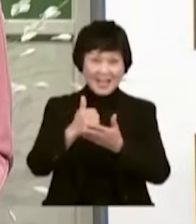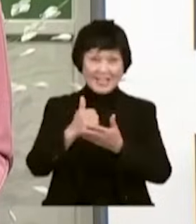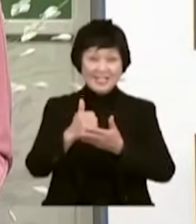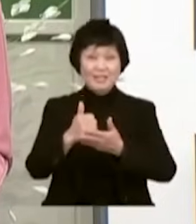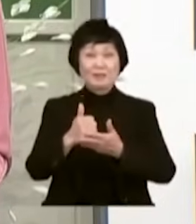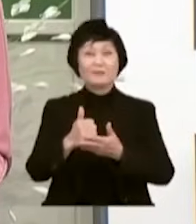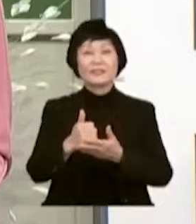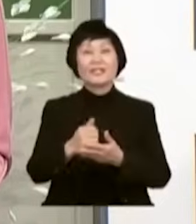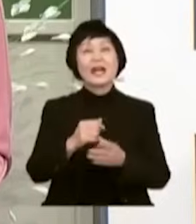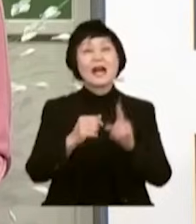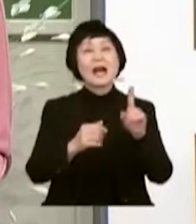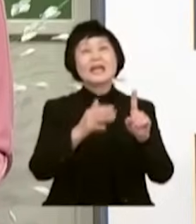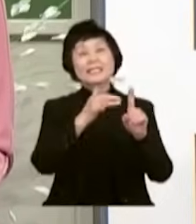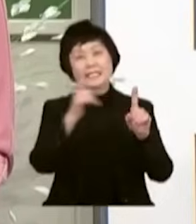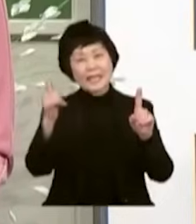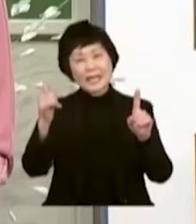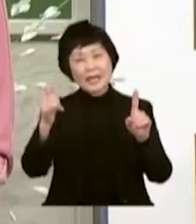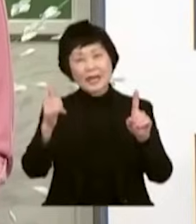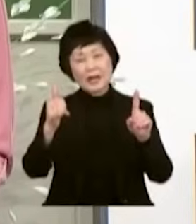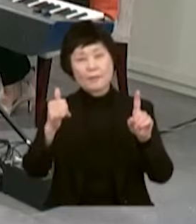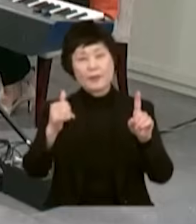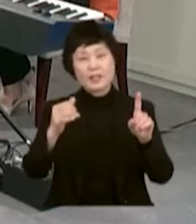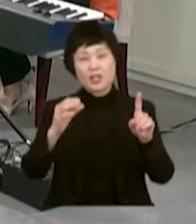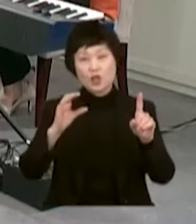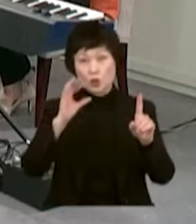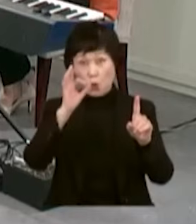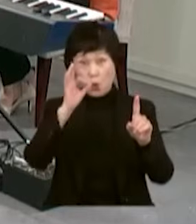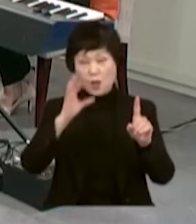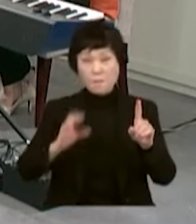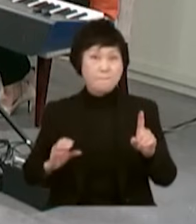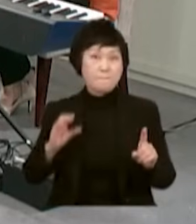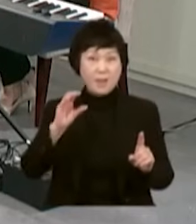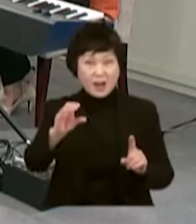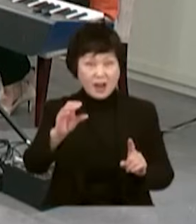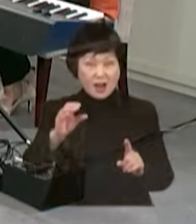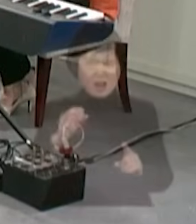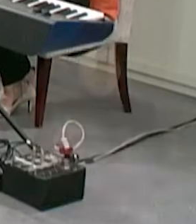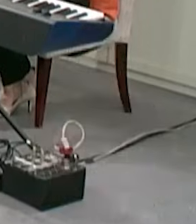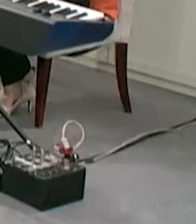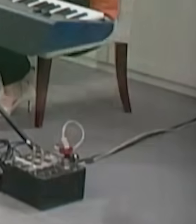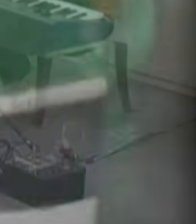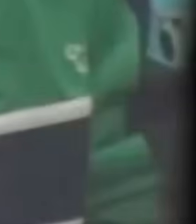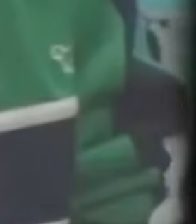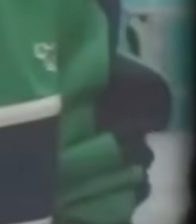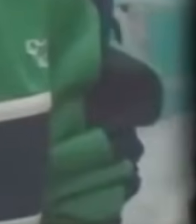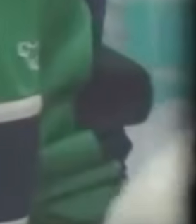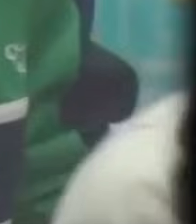여러 사람이 함께 협력해서 하나님의 집을 짓는 거를 그걸 좋아하시는 것 같아요. 맞습니다.